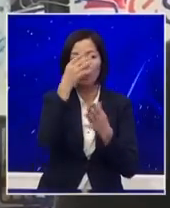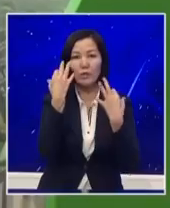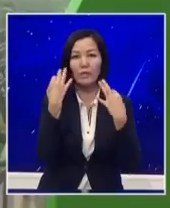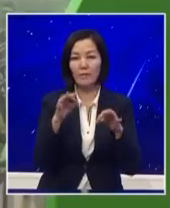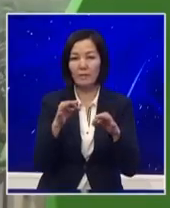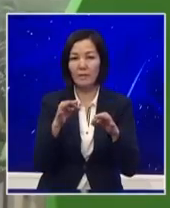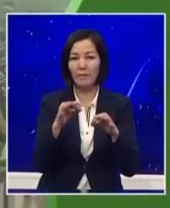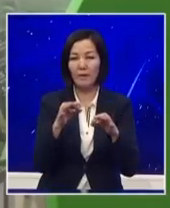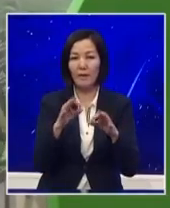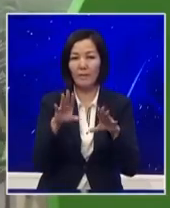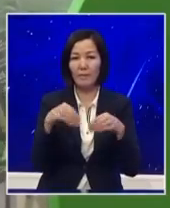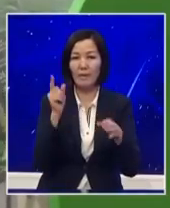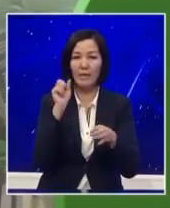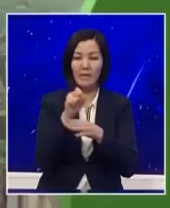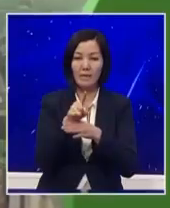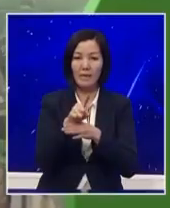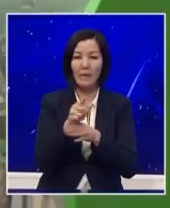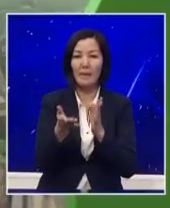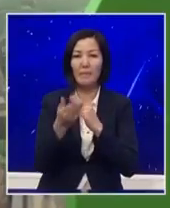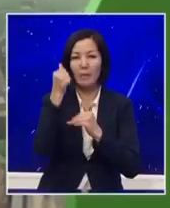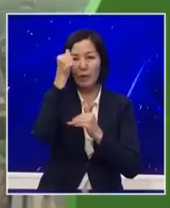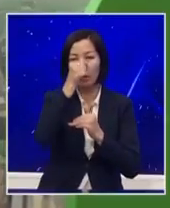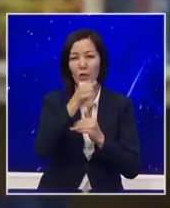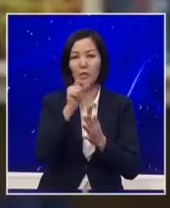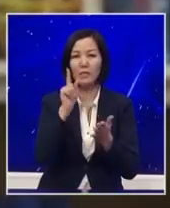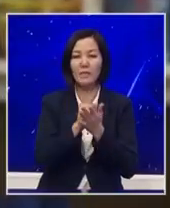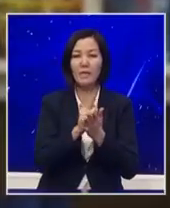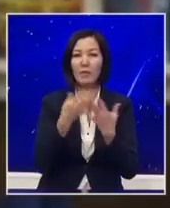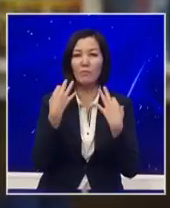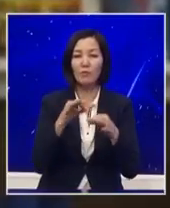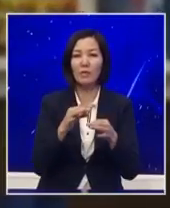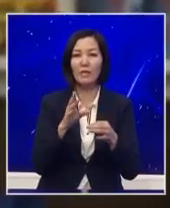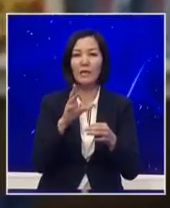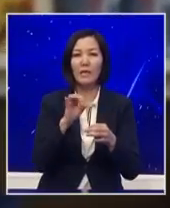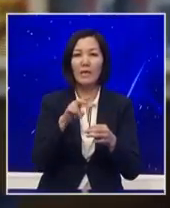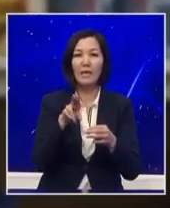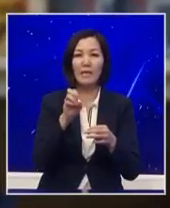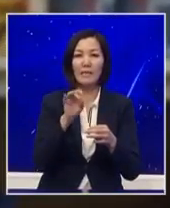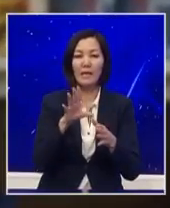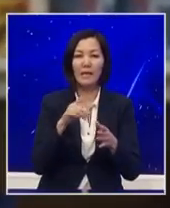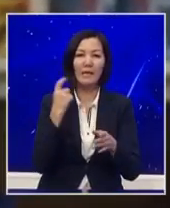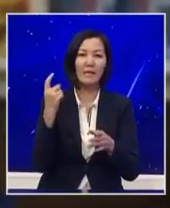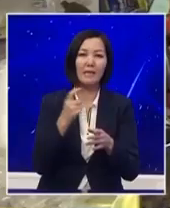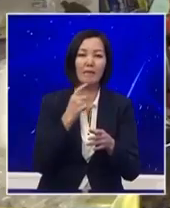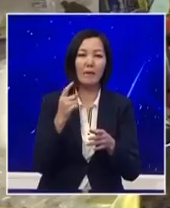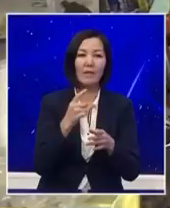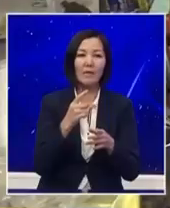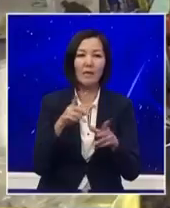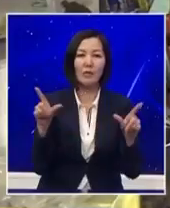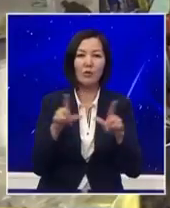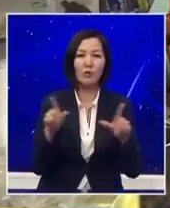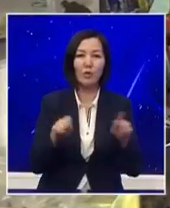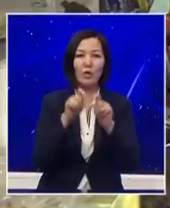әсер еткен. Мәселен, былтыр салықтан босатылғандардың қатарында Эльдар Дайнып та бар. Ол тұрмысқа қажетті химиялық заттар сататын дүкен ашып,